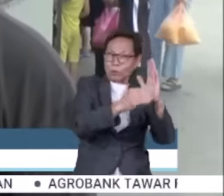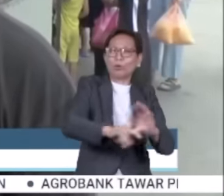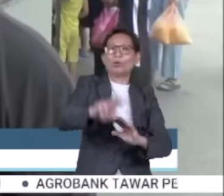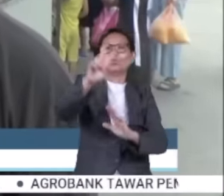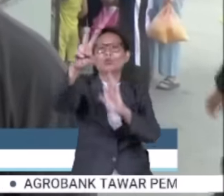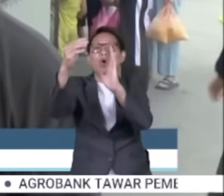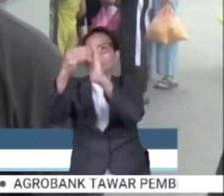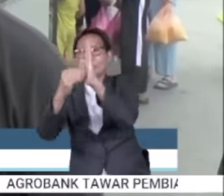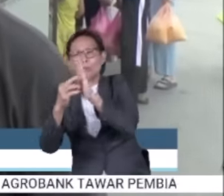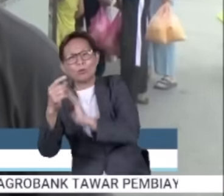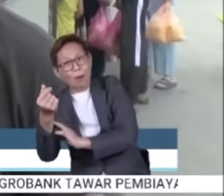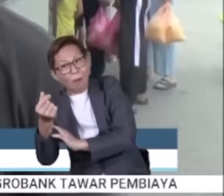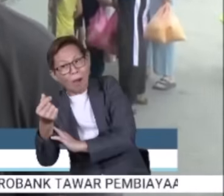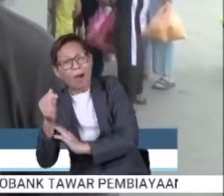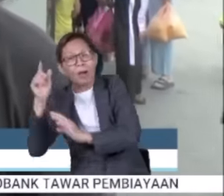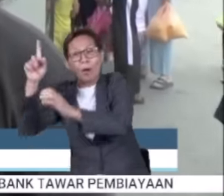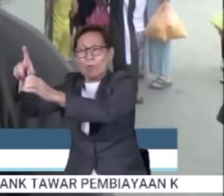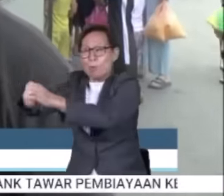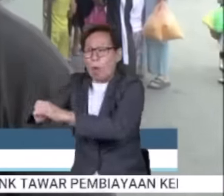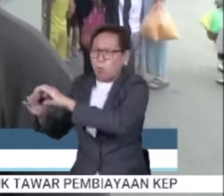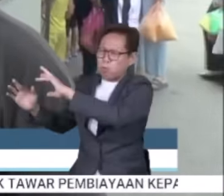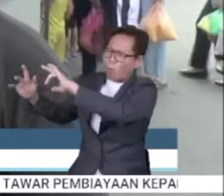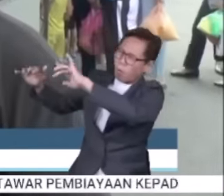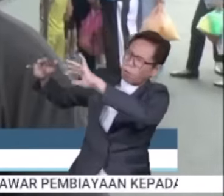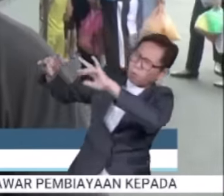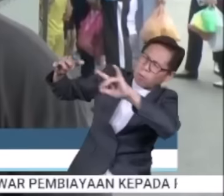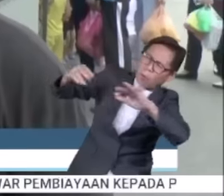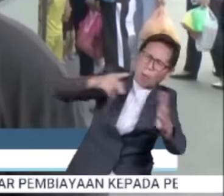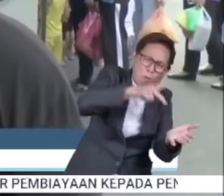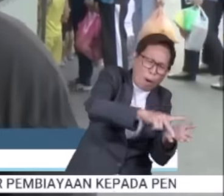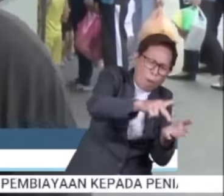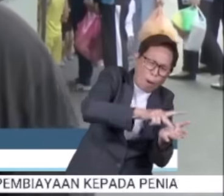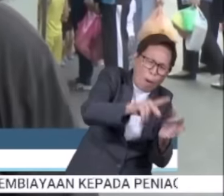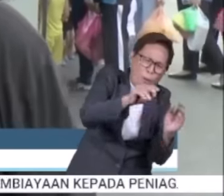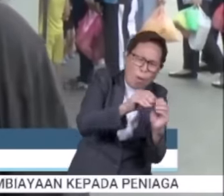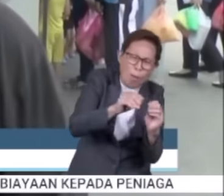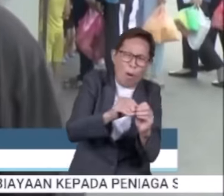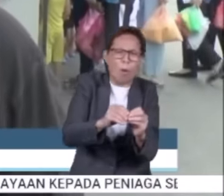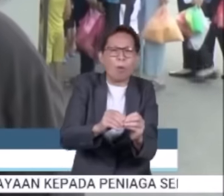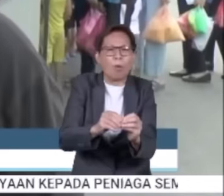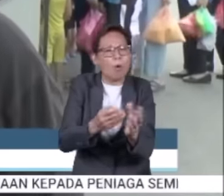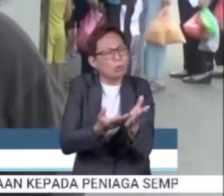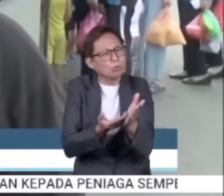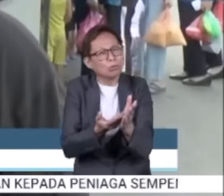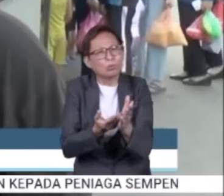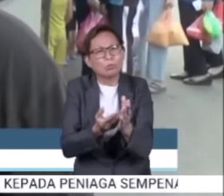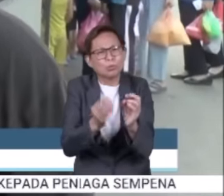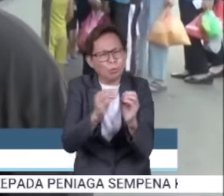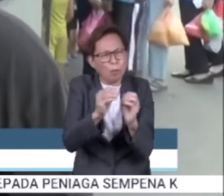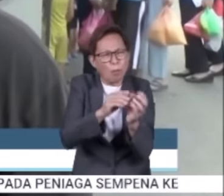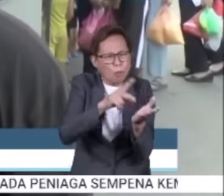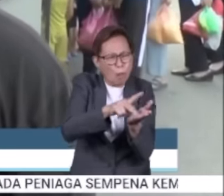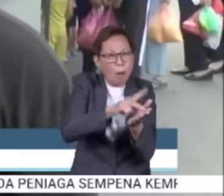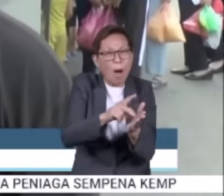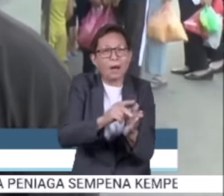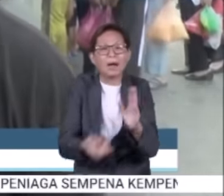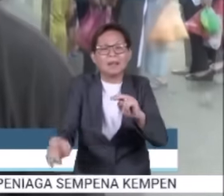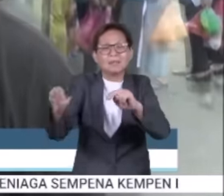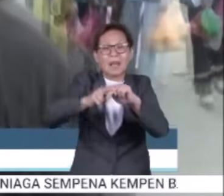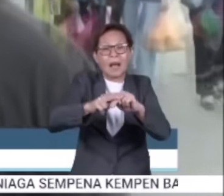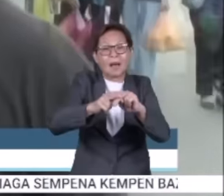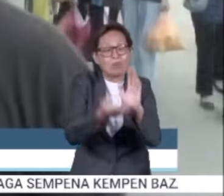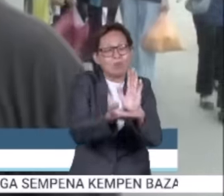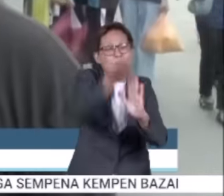dalam keadaan menu rahmah, dia akan menarik orang ramai untuk berbelanja lebih lagi. Secara tidak langsung, dia akan menaikkan ekonomi